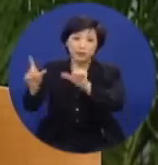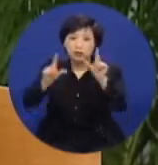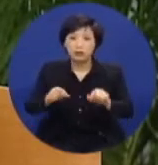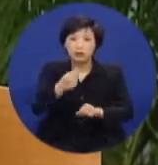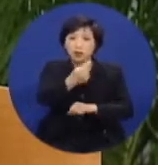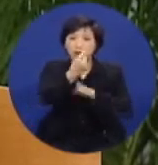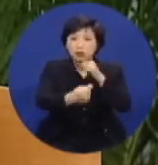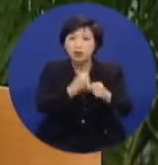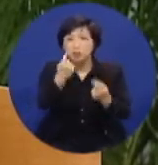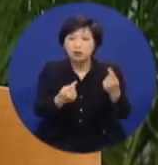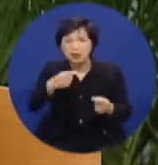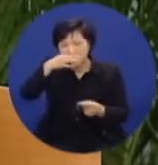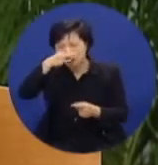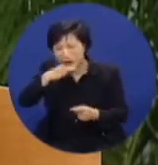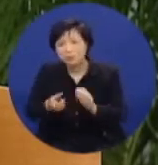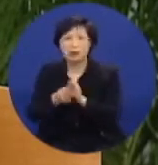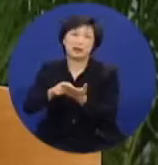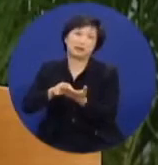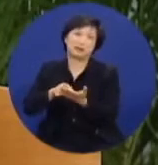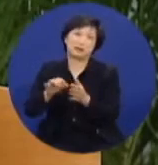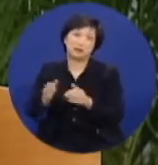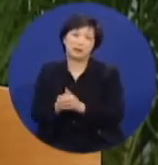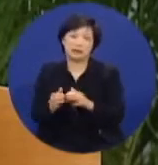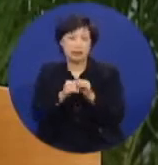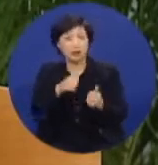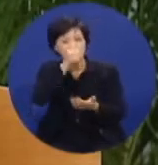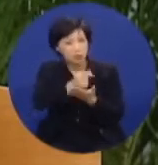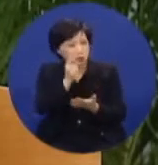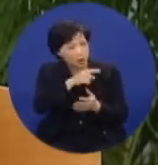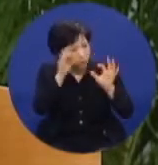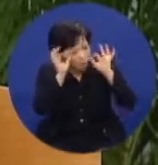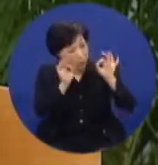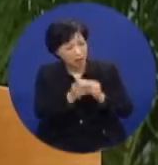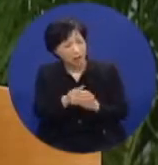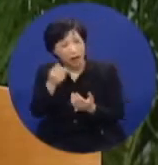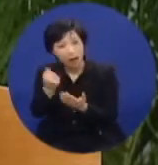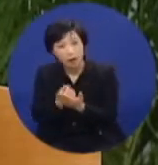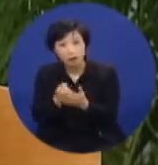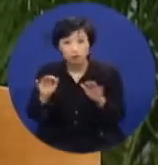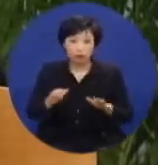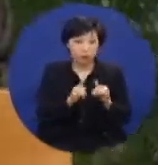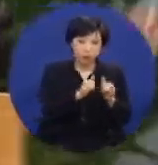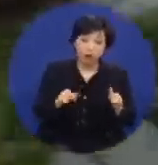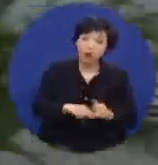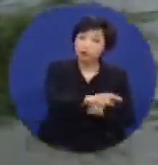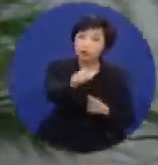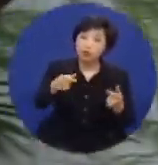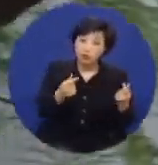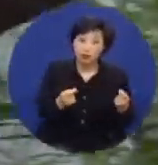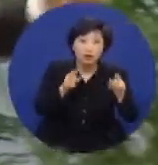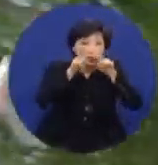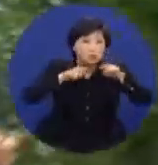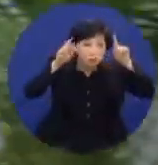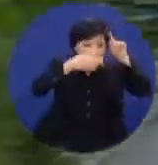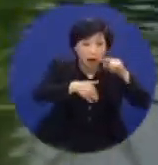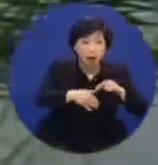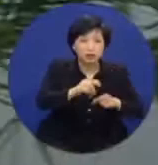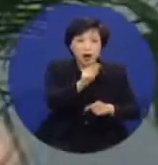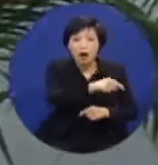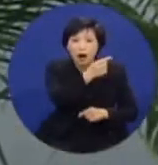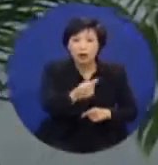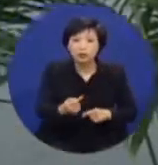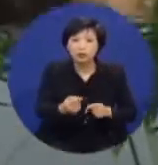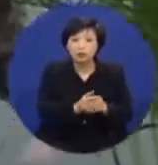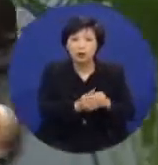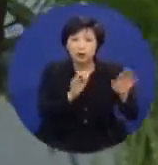있는 에 제약을 받아 볼 때 힘들겠지 많은 그러나 인간도 지옥이라고 하고 보내기가